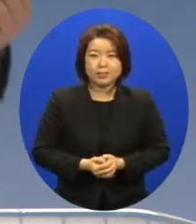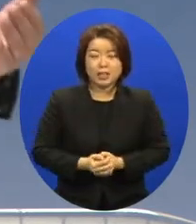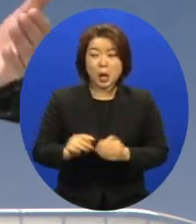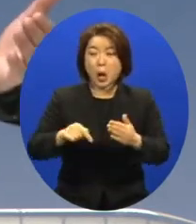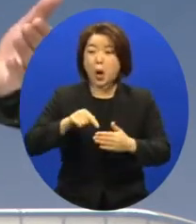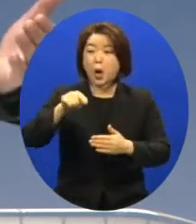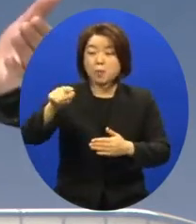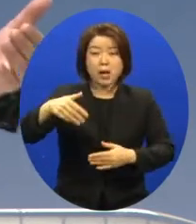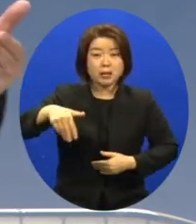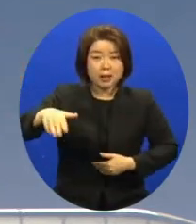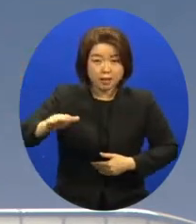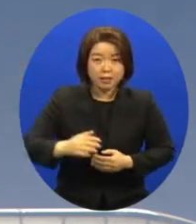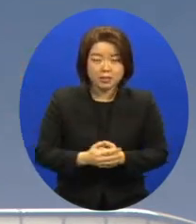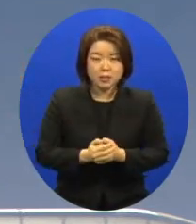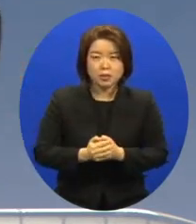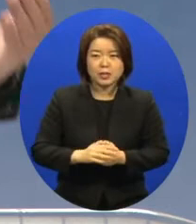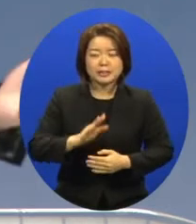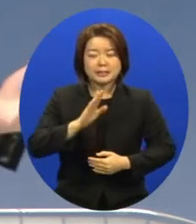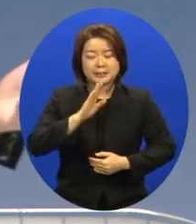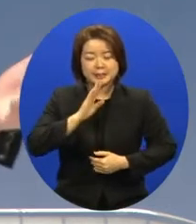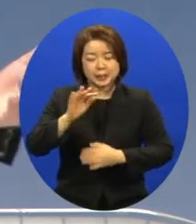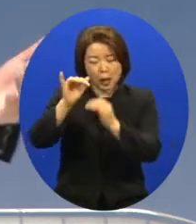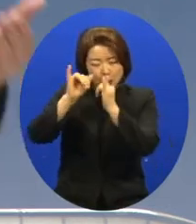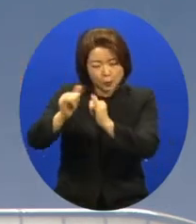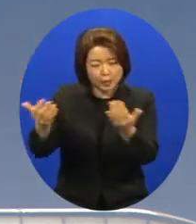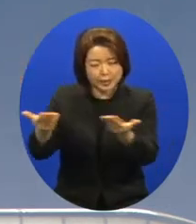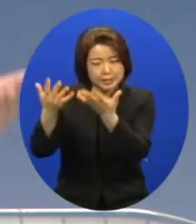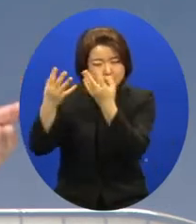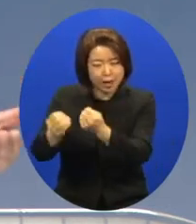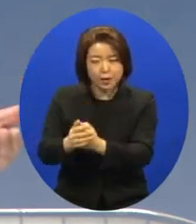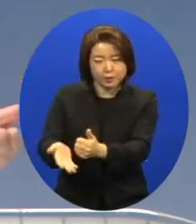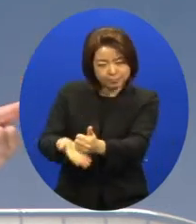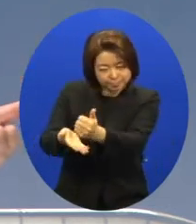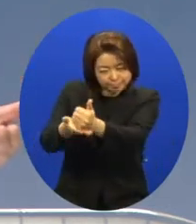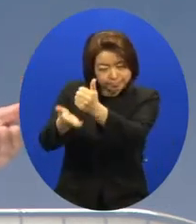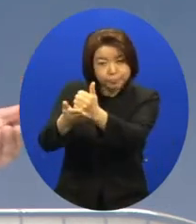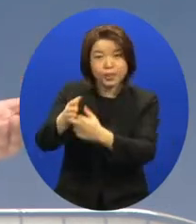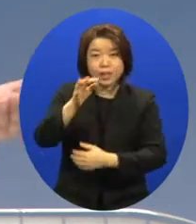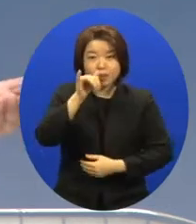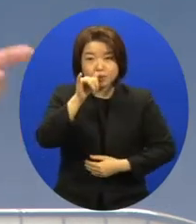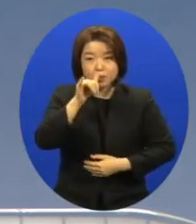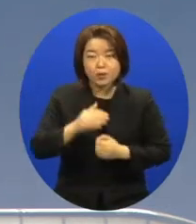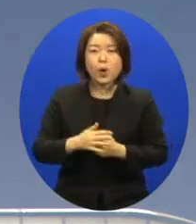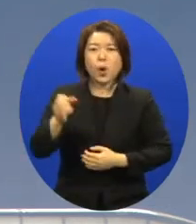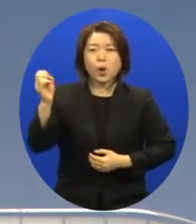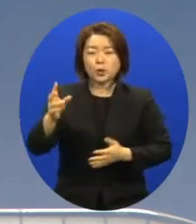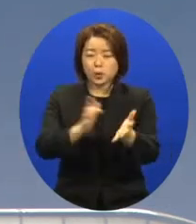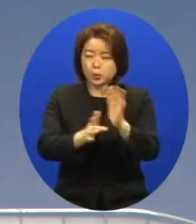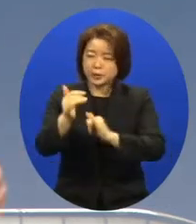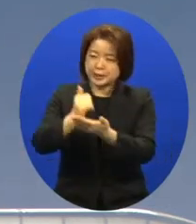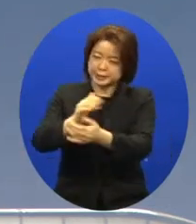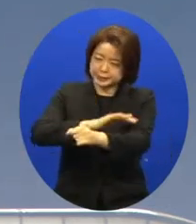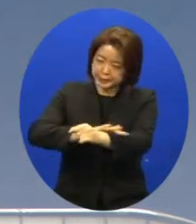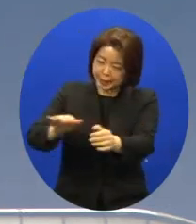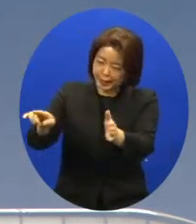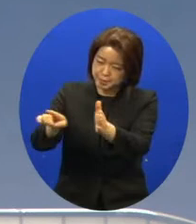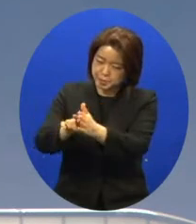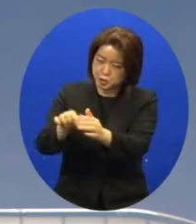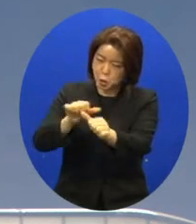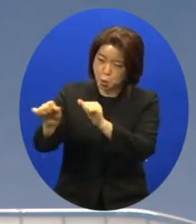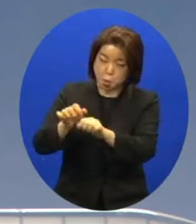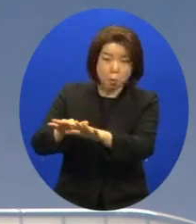바깥에 나가서 는 그렇게 훌륭한 일도 많이 하고 칭찬도 받고 또 예수 잘 면 된다 고 소문도